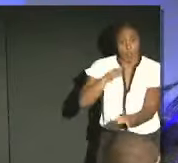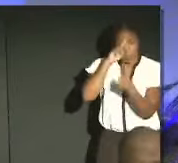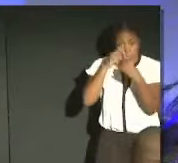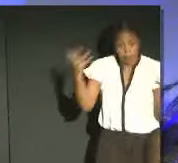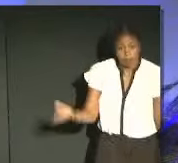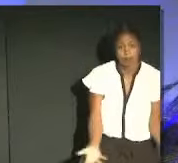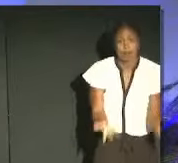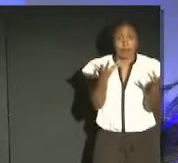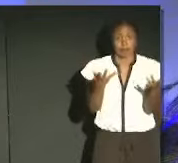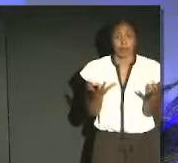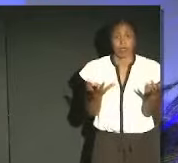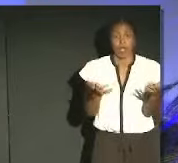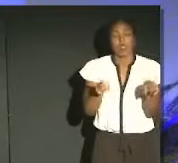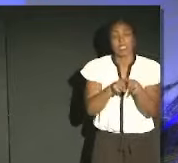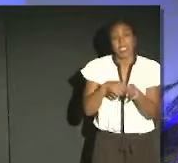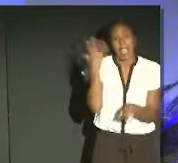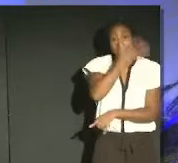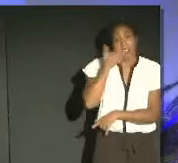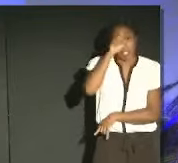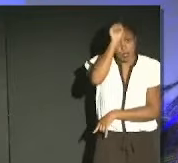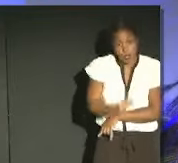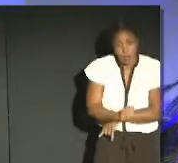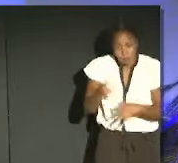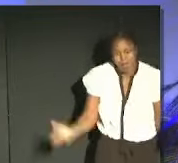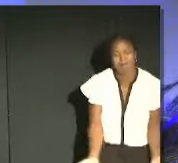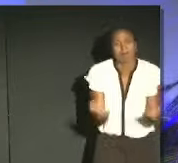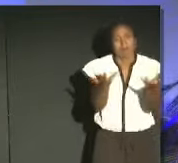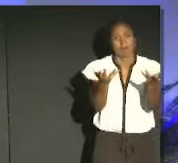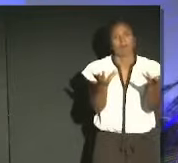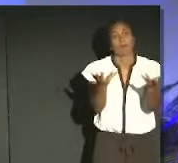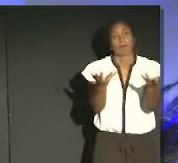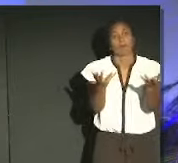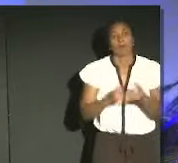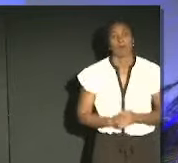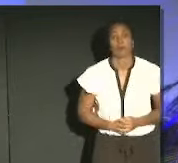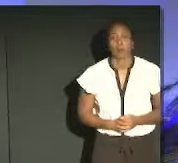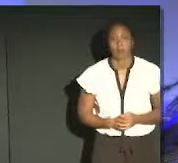soutenir la plainte de l'Afrique du Sud gloire à l'Afrique du